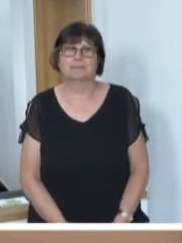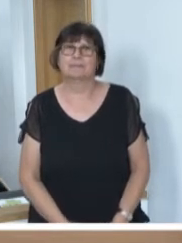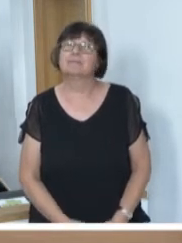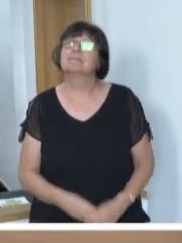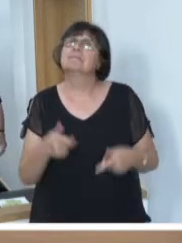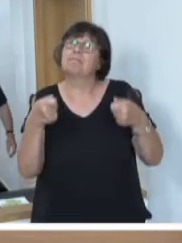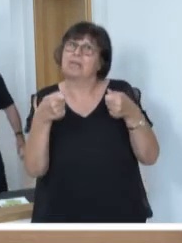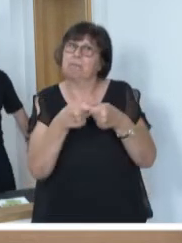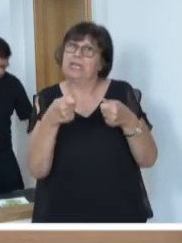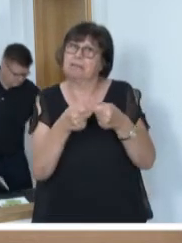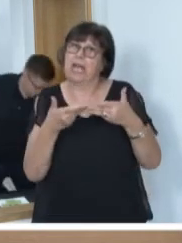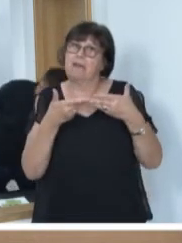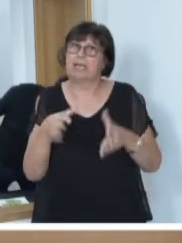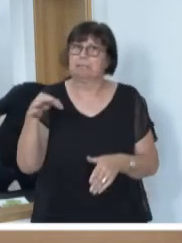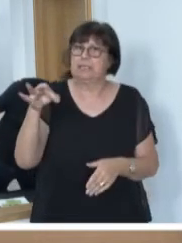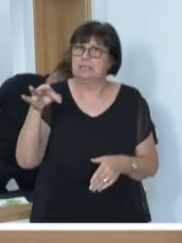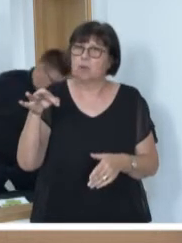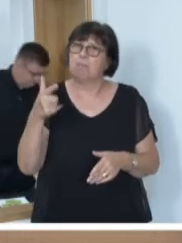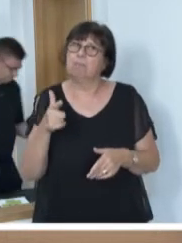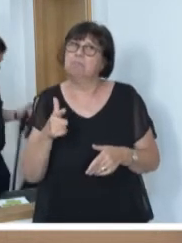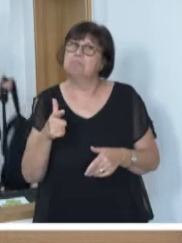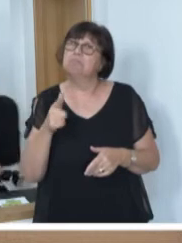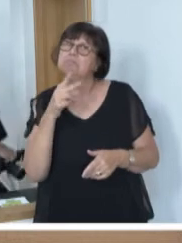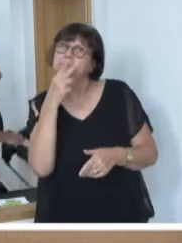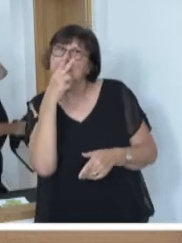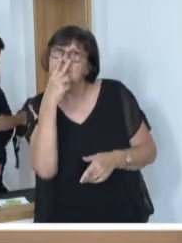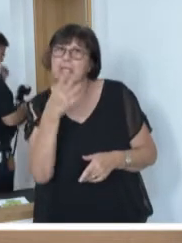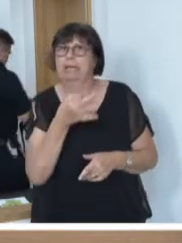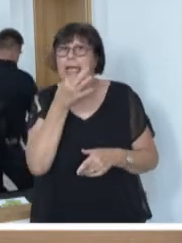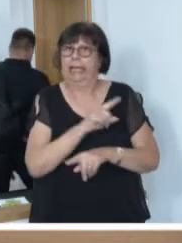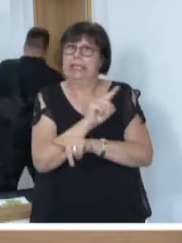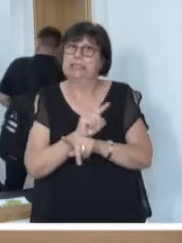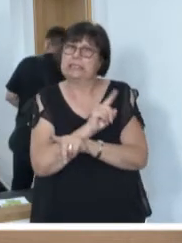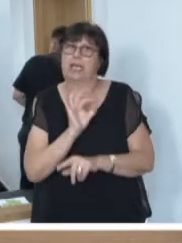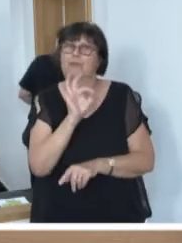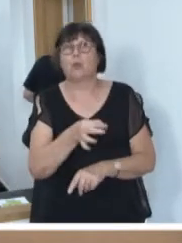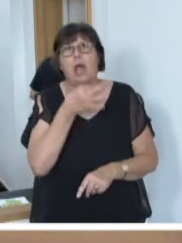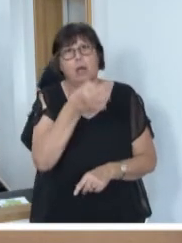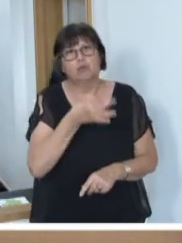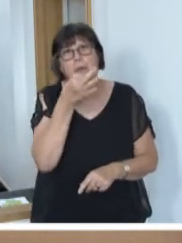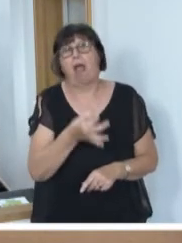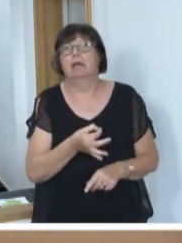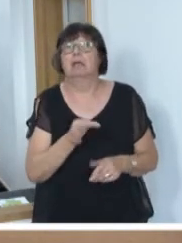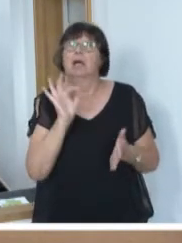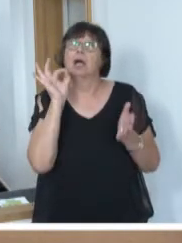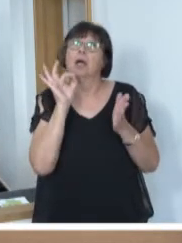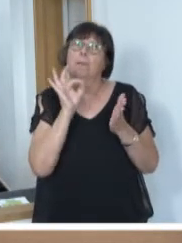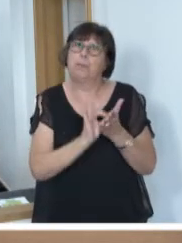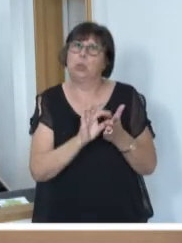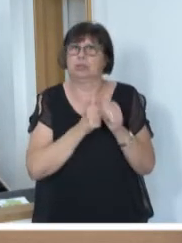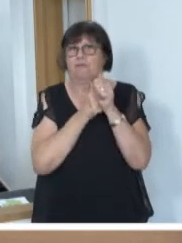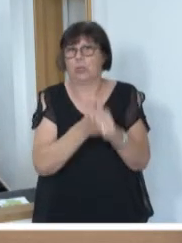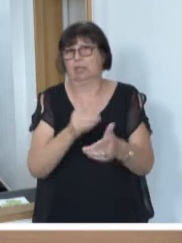Die Mitglieder des erweiterten Präsidiums haben sich im Hinblick auf die Redezeit für die Aussprache zu den Tagesordnungspunkten auf